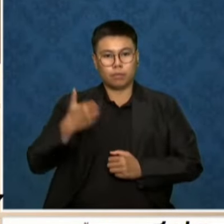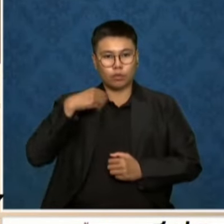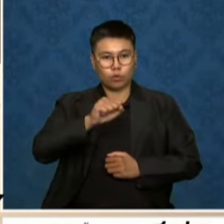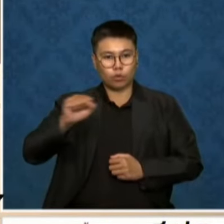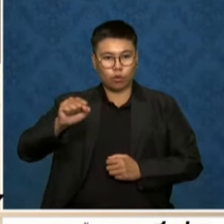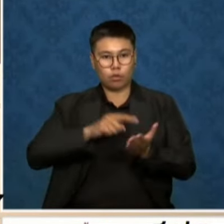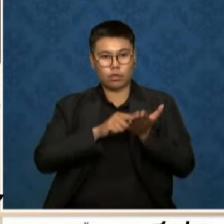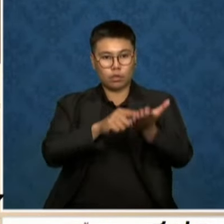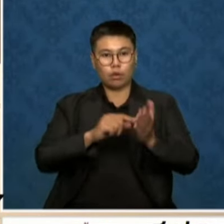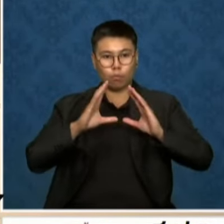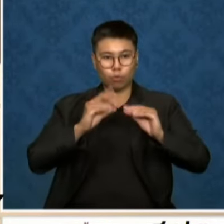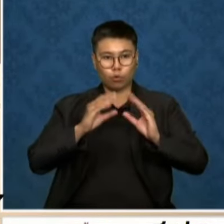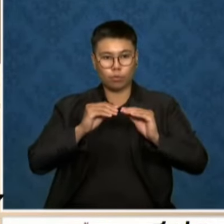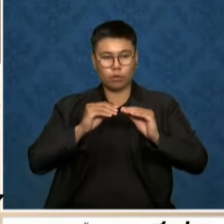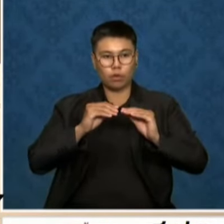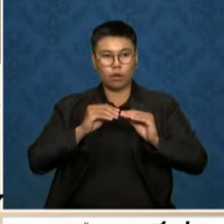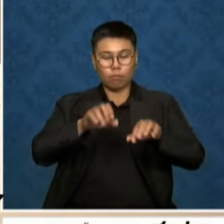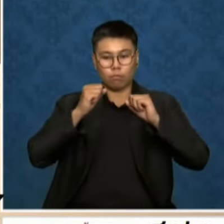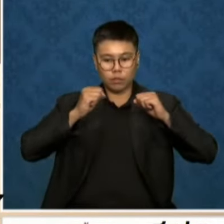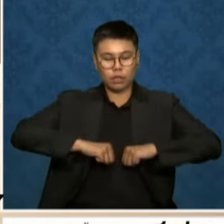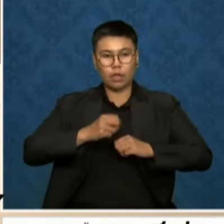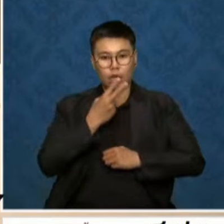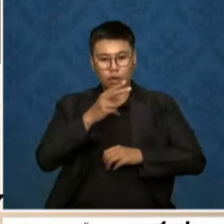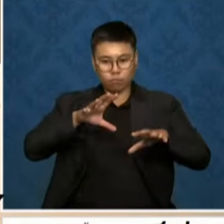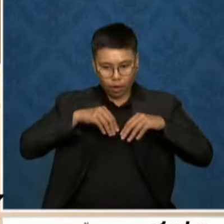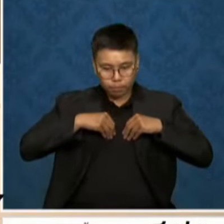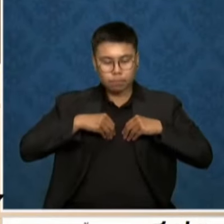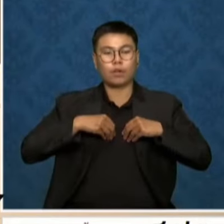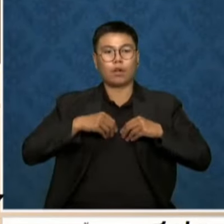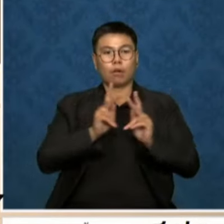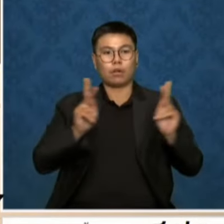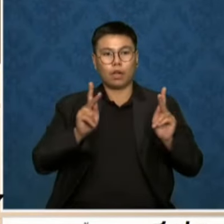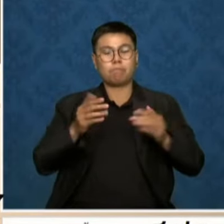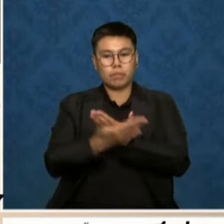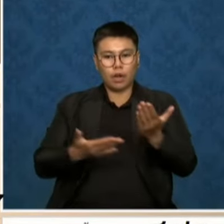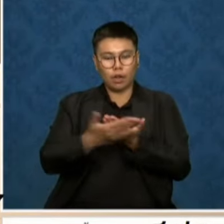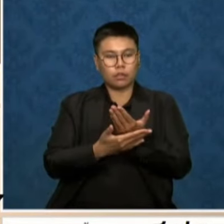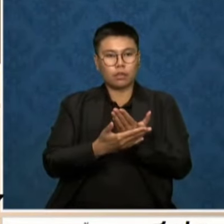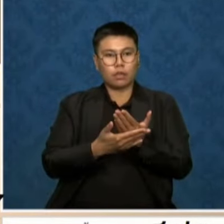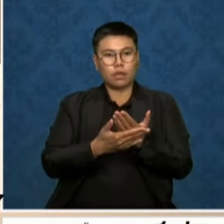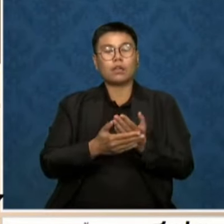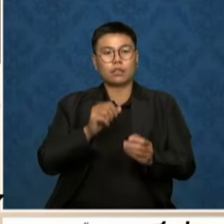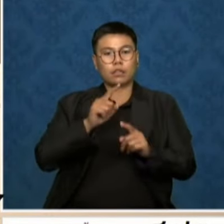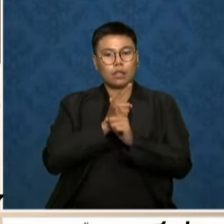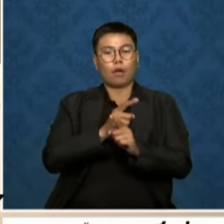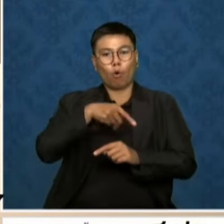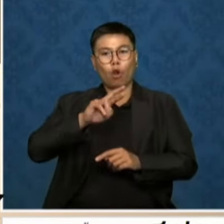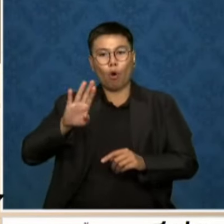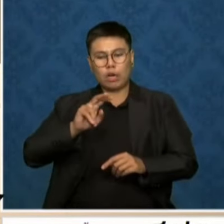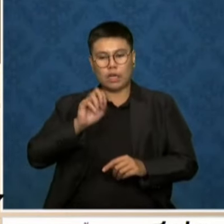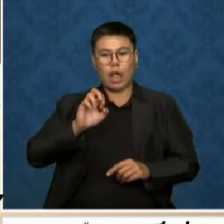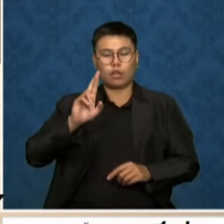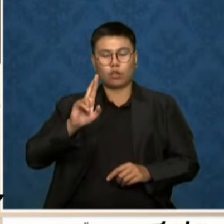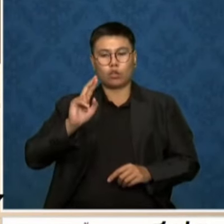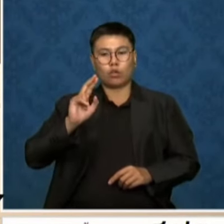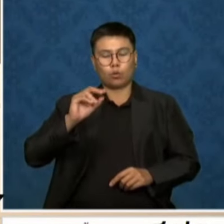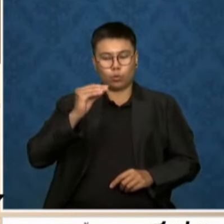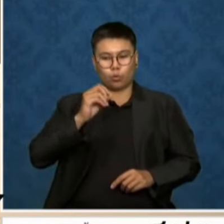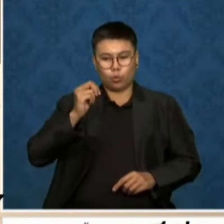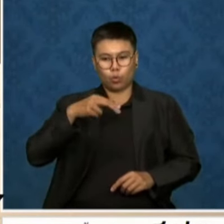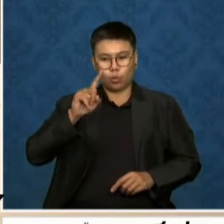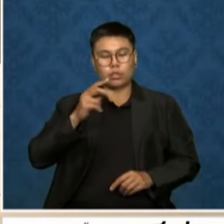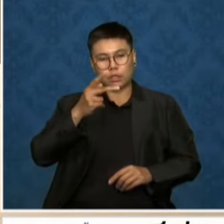ชิกเสนอให้ที่ประชุมลงมติเห็นด้วยกับรายงานของคณะกรรมการวิสามัญพิจารณาศึกษาแนวทางการตราพระราชบัญญัตินิรโทษกรรมนะครับ